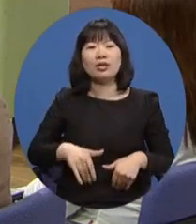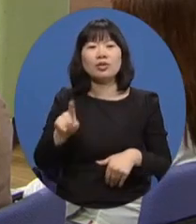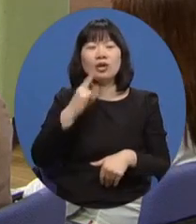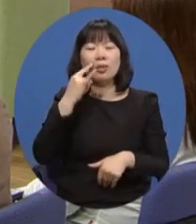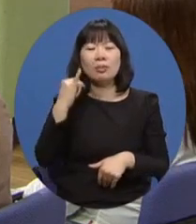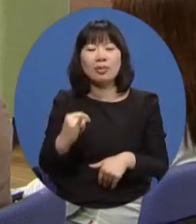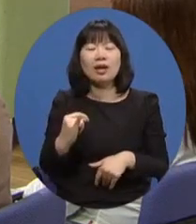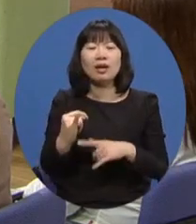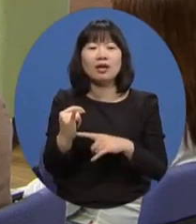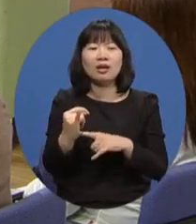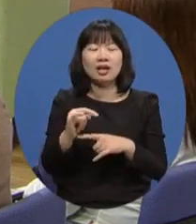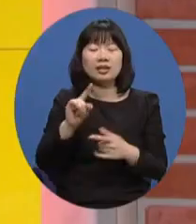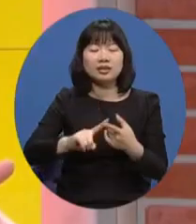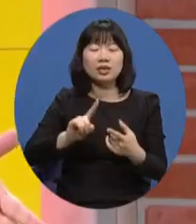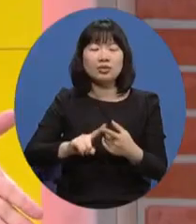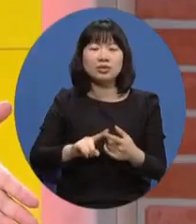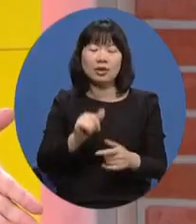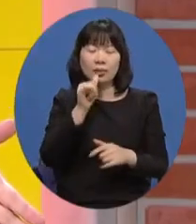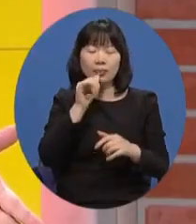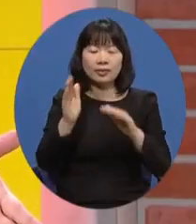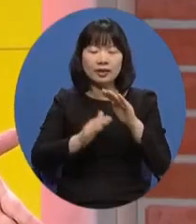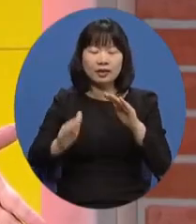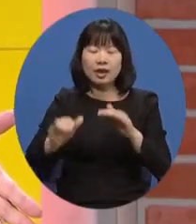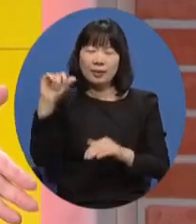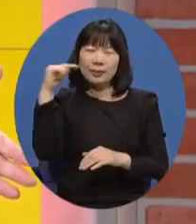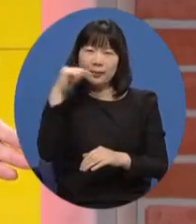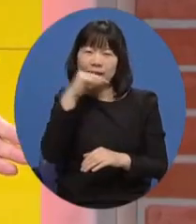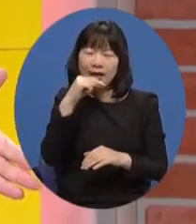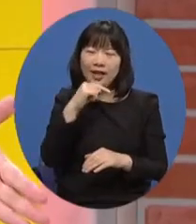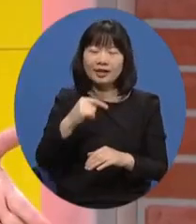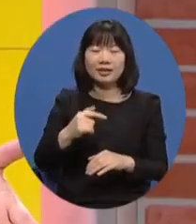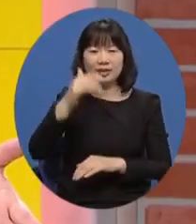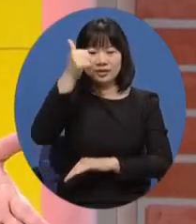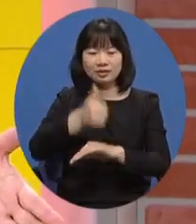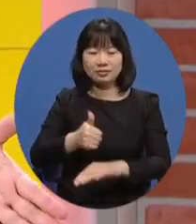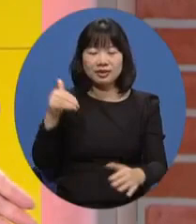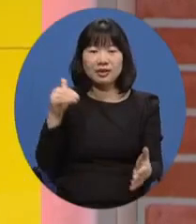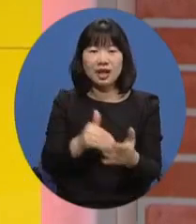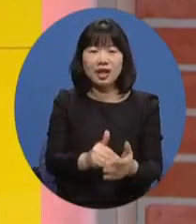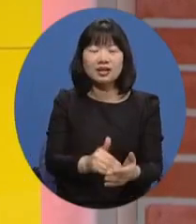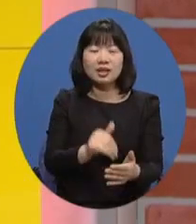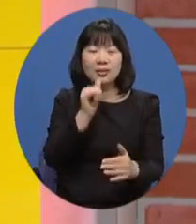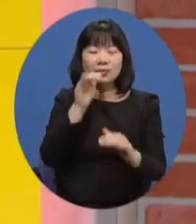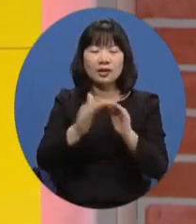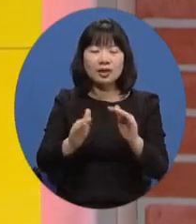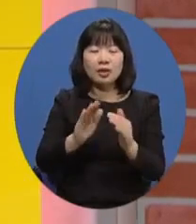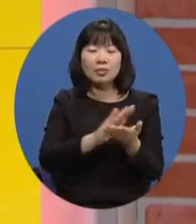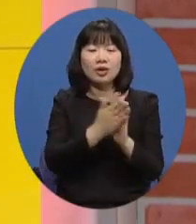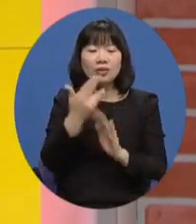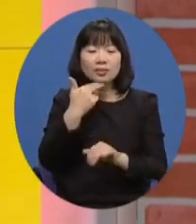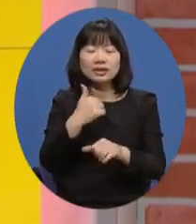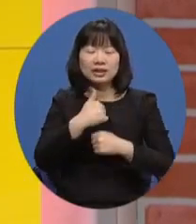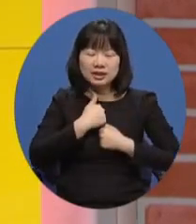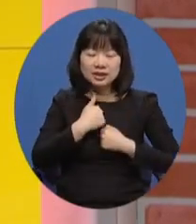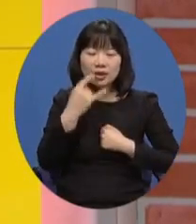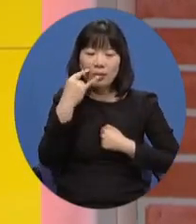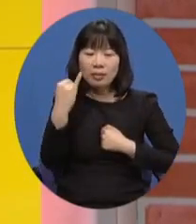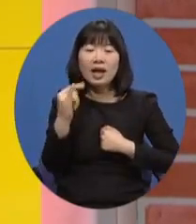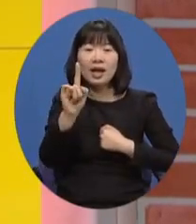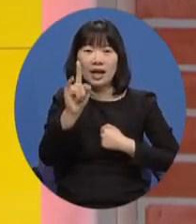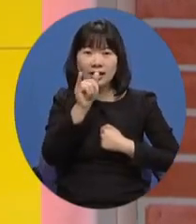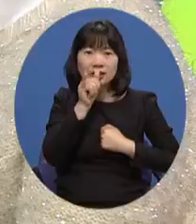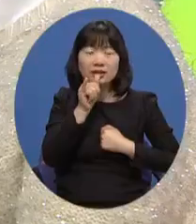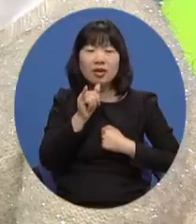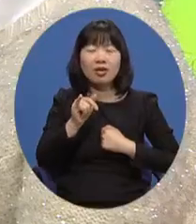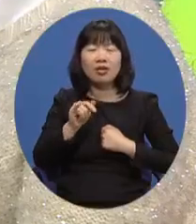어떤 엄마들은 이것을 철두철미하게 아주 끝까지 절대로 변화 없이 지키게 하는 엄마들이 있어요.